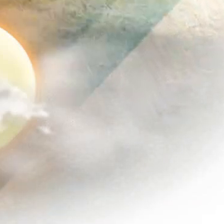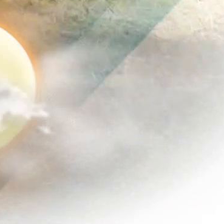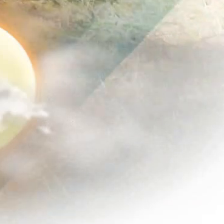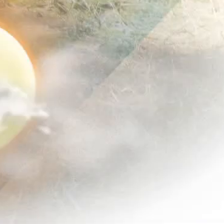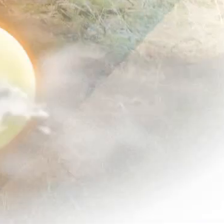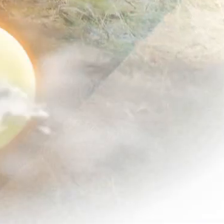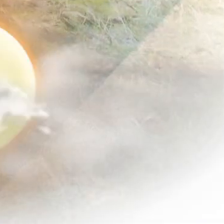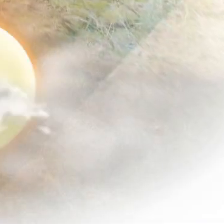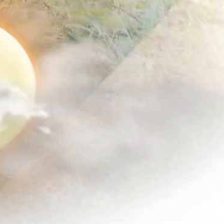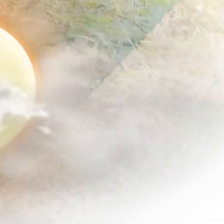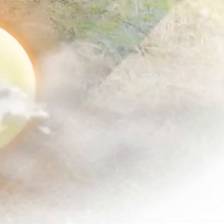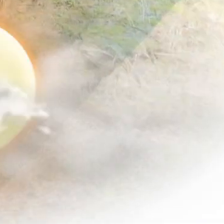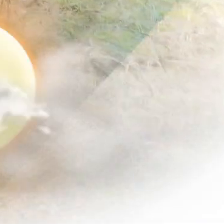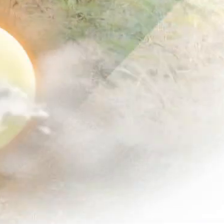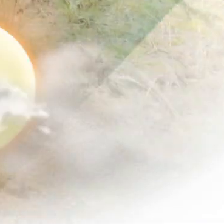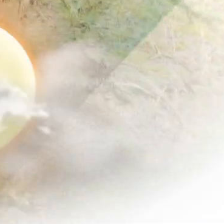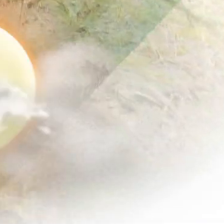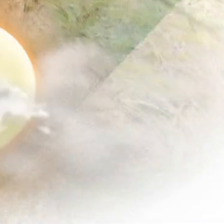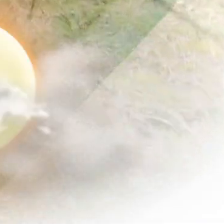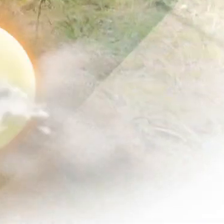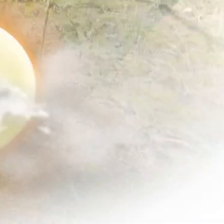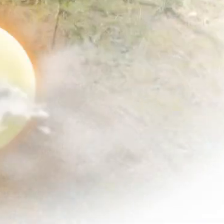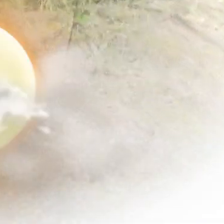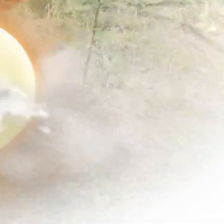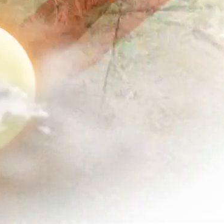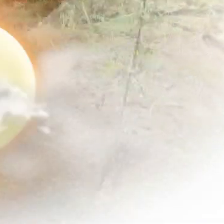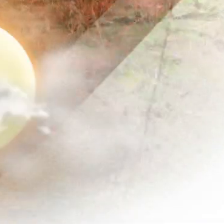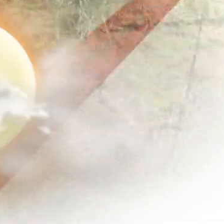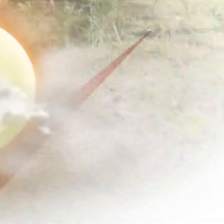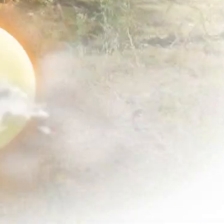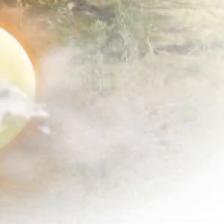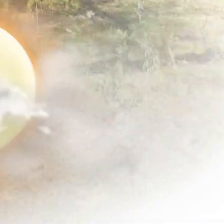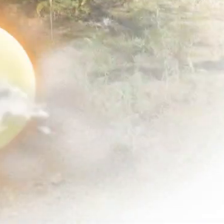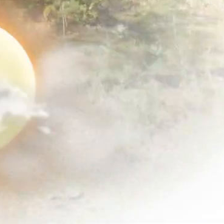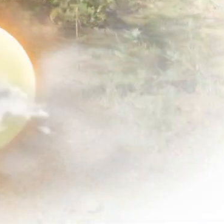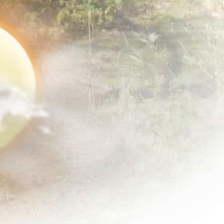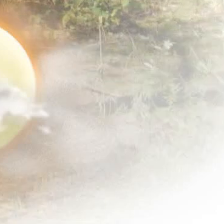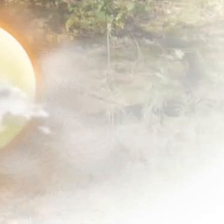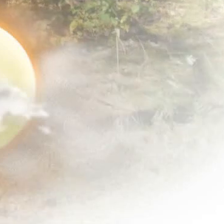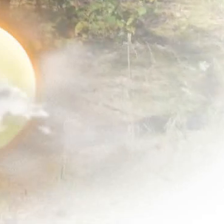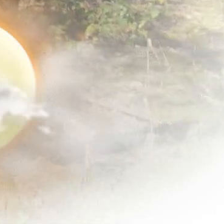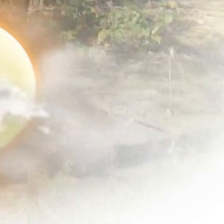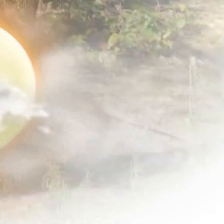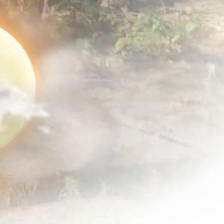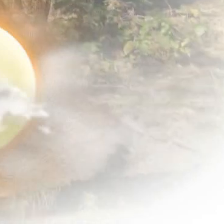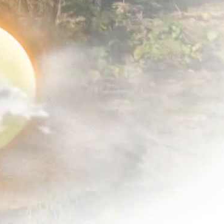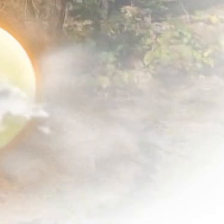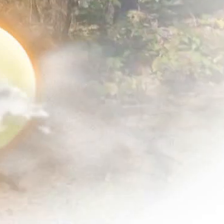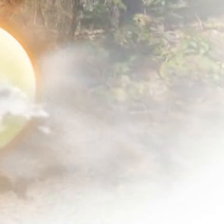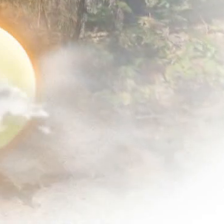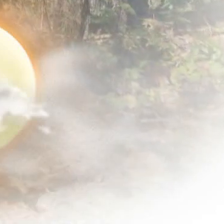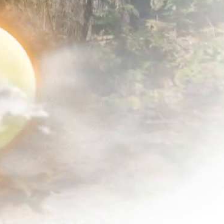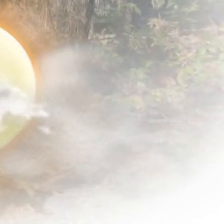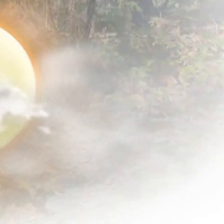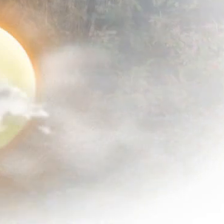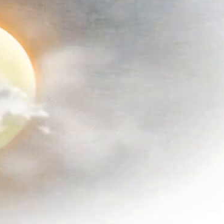Вецер паўднёва-заходні 4-9 метраў за секунду. У Свіслачы прагназуецца каля 12 градусаў